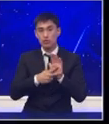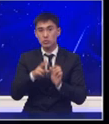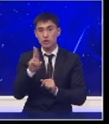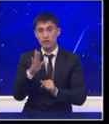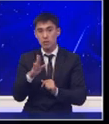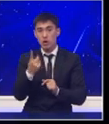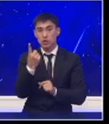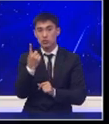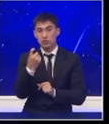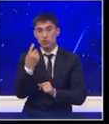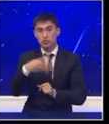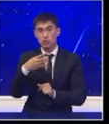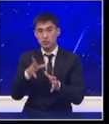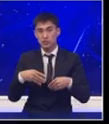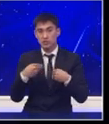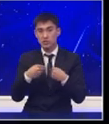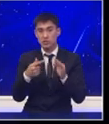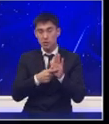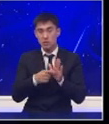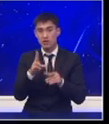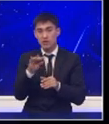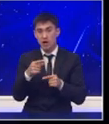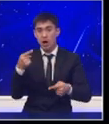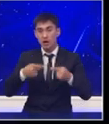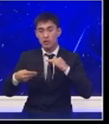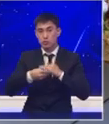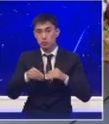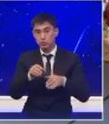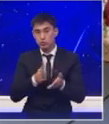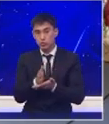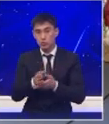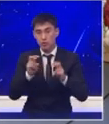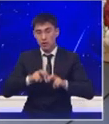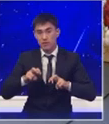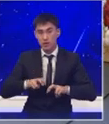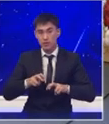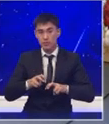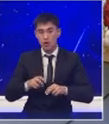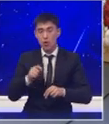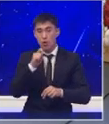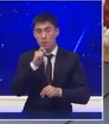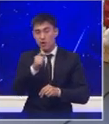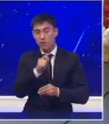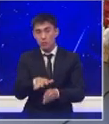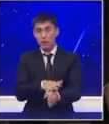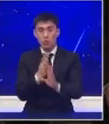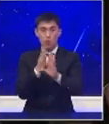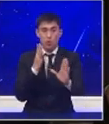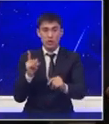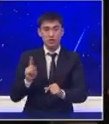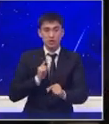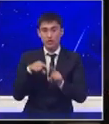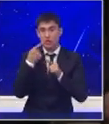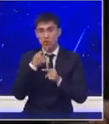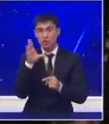По 147 квартирам антикоррупционной службы ведется проверка. У микрофонов длинная очередь. Несмотря на ожидания,